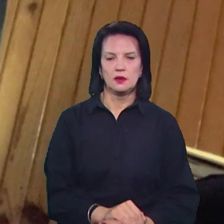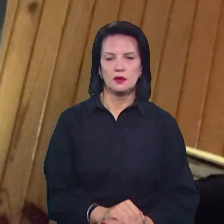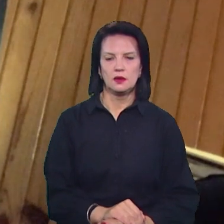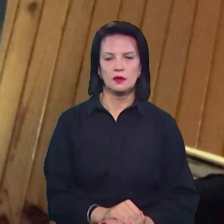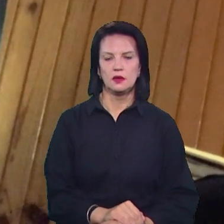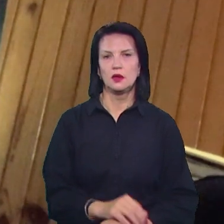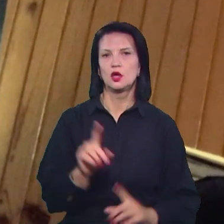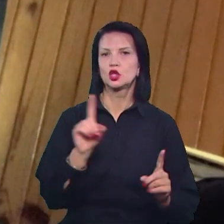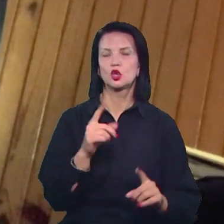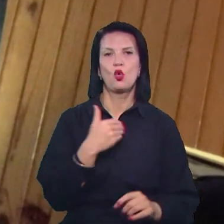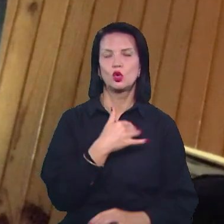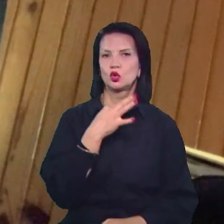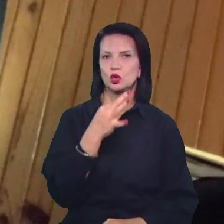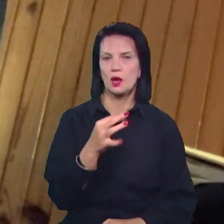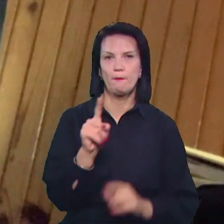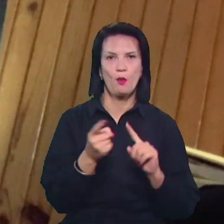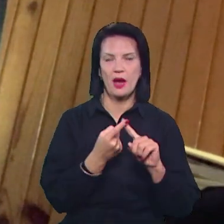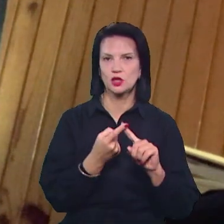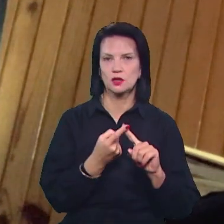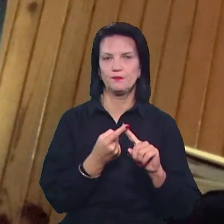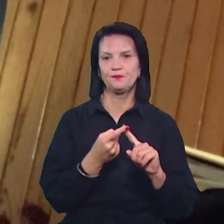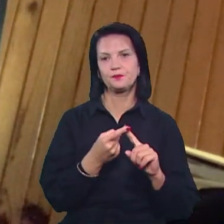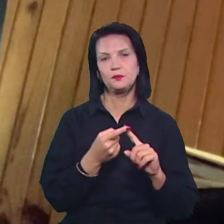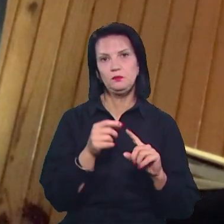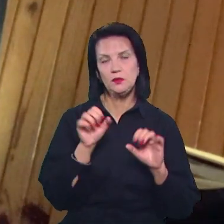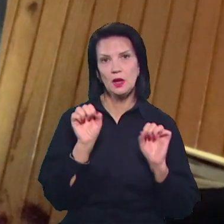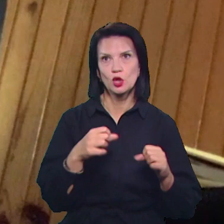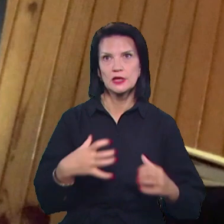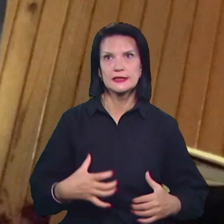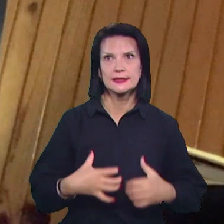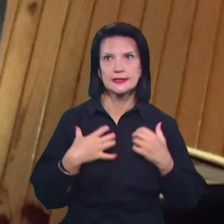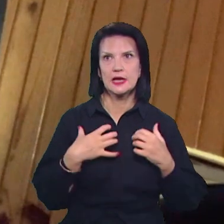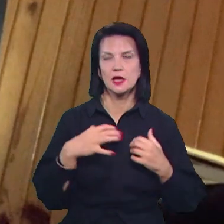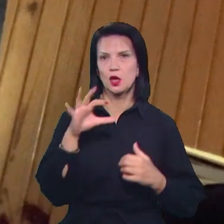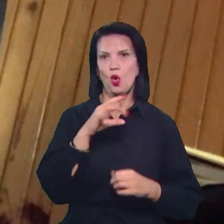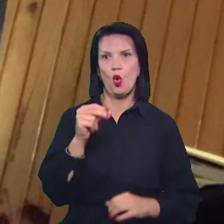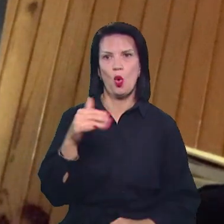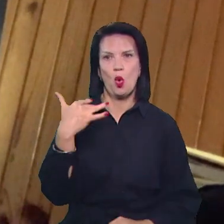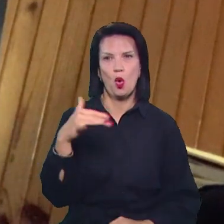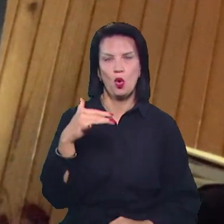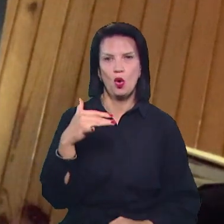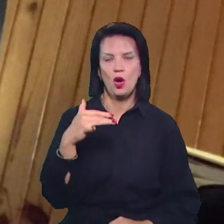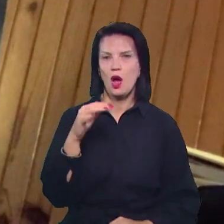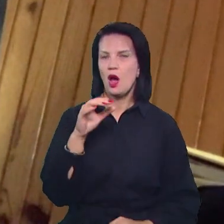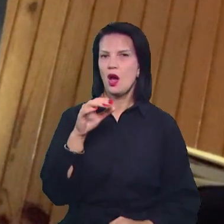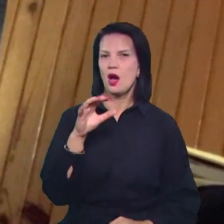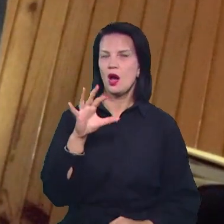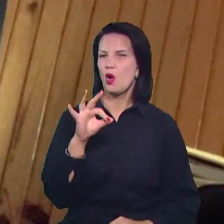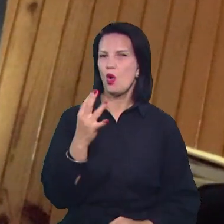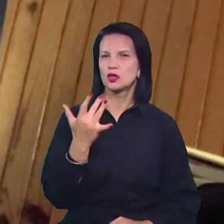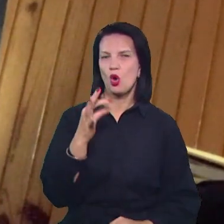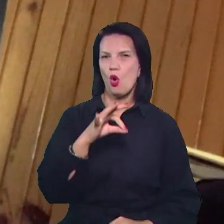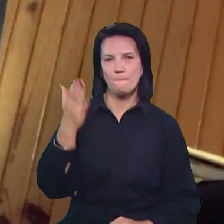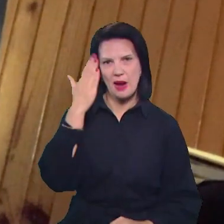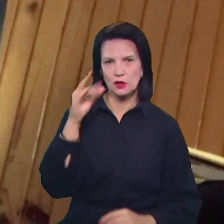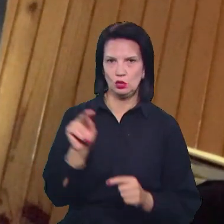Що б я хотіла сказати? По-перше, мабуть, страхи не стільки про дороговартісність, а скільки про методи лікування.